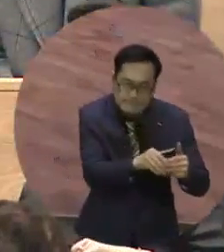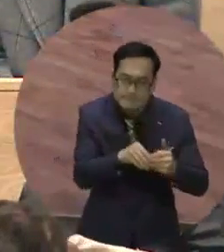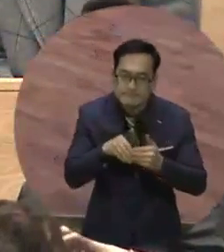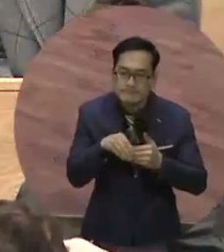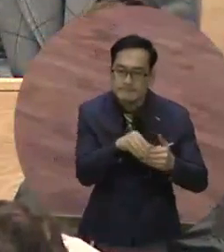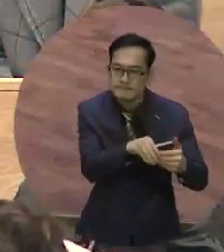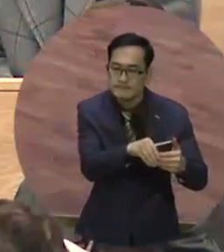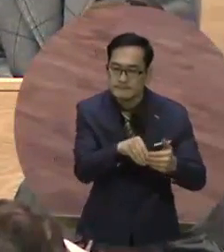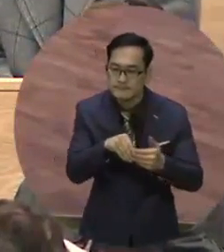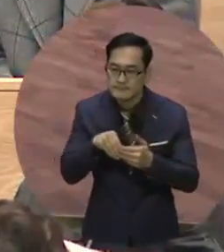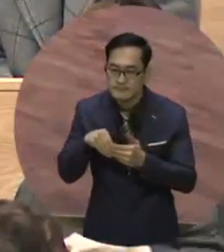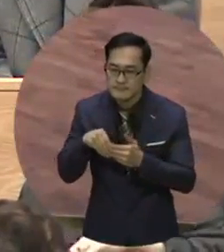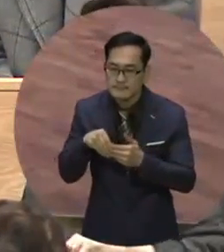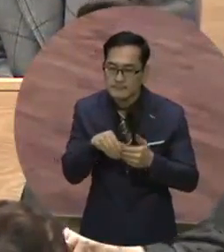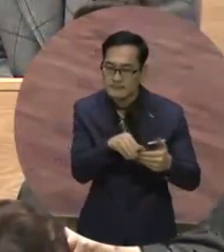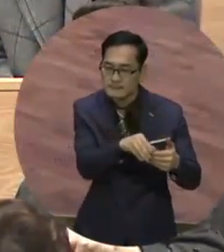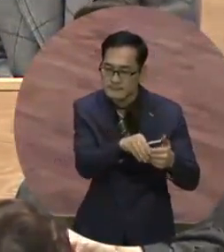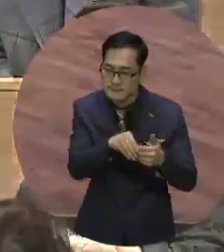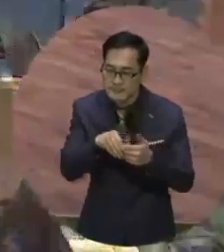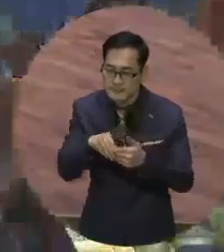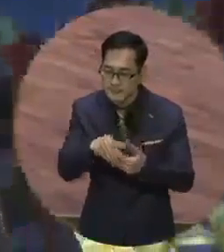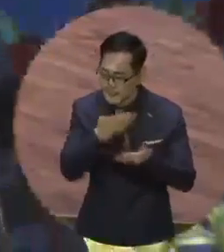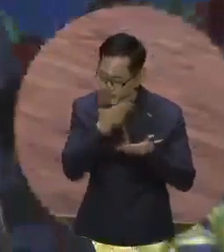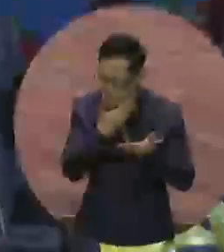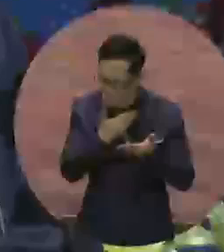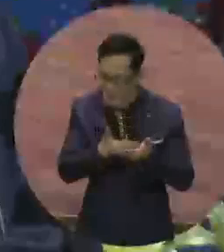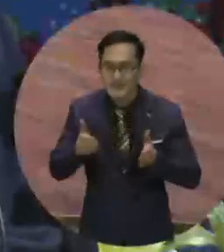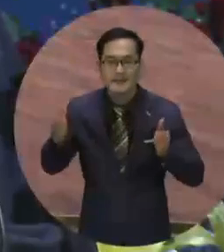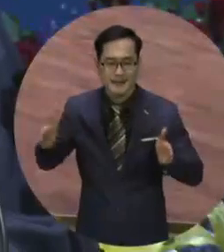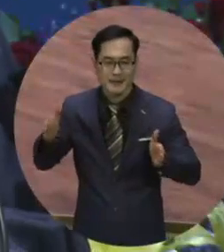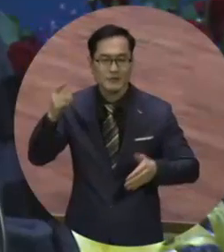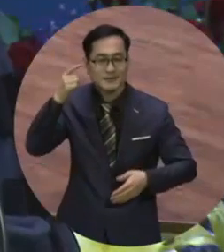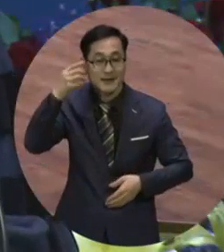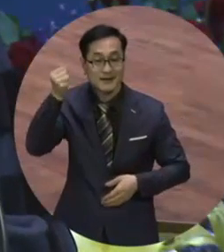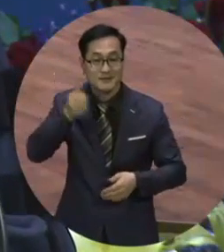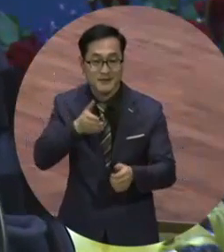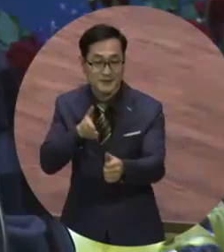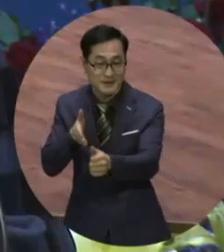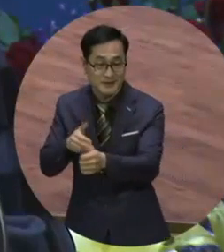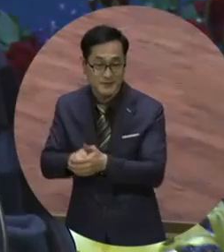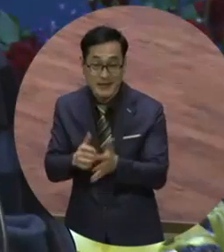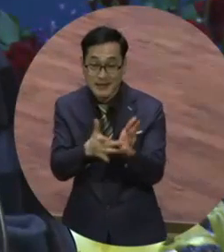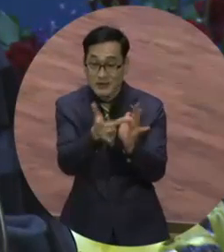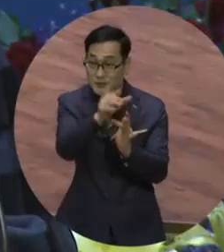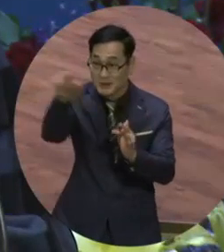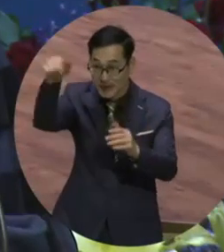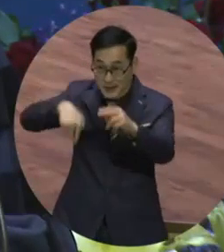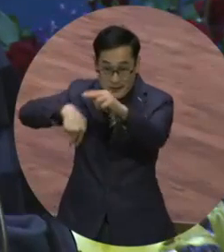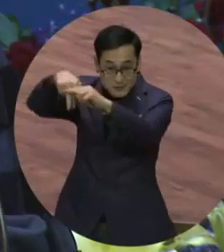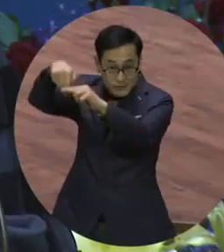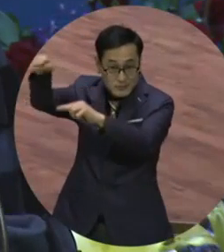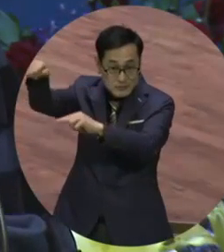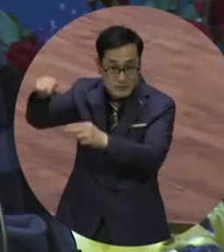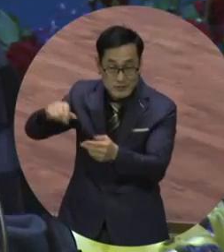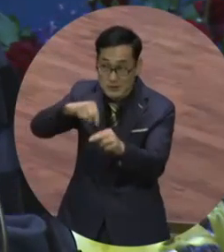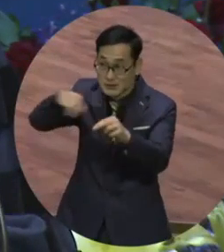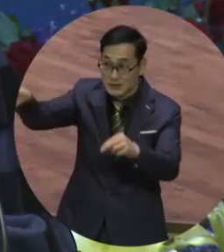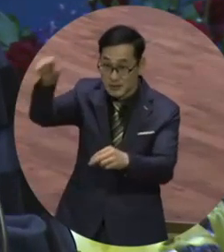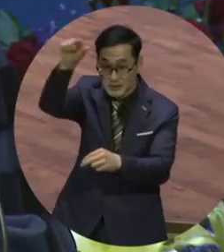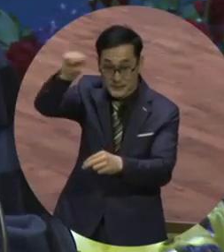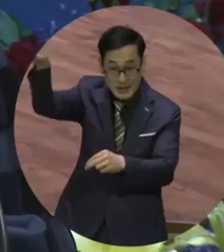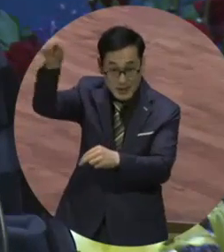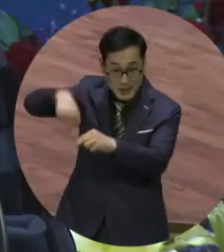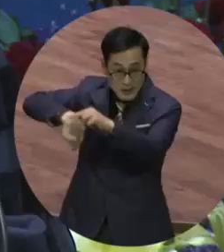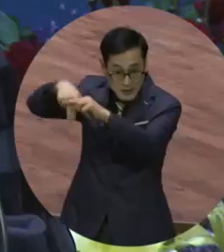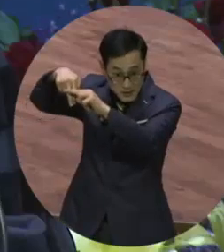최고의 중요한 시간이다. 예수님께서 십자가를 지신 이유가 바로 여기 있어요. 사실